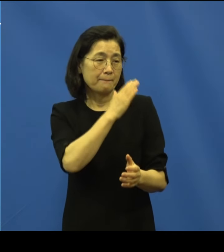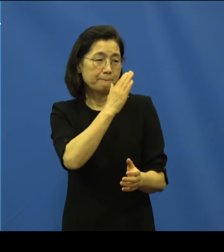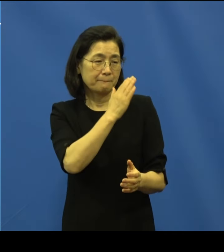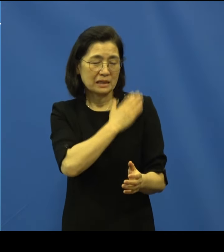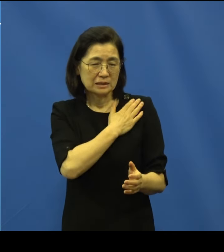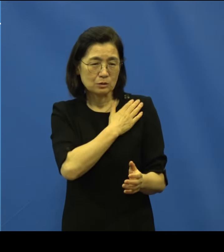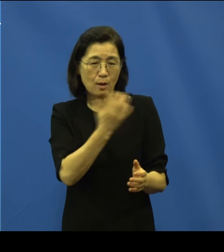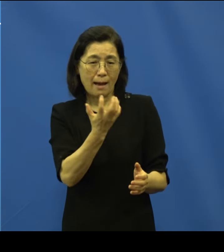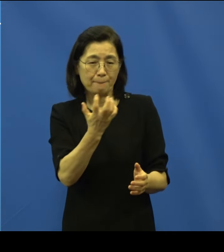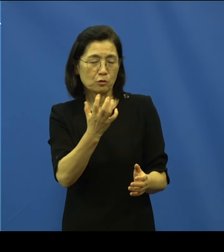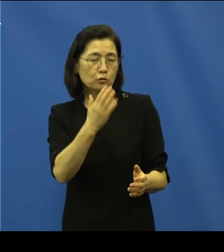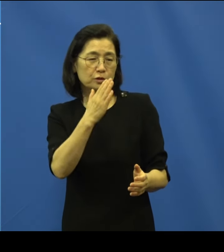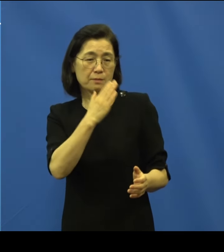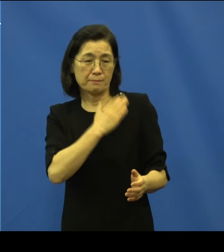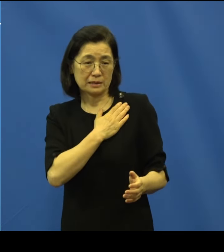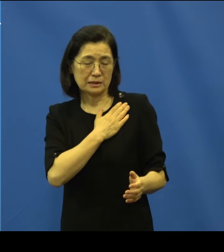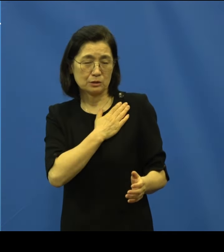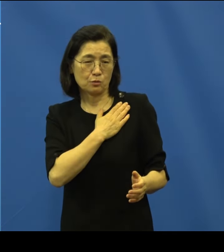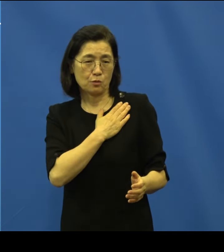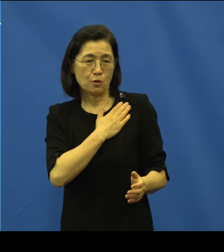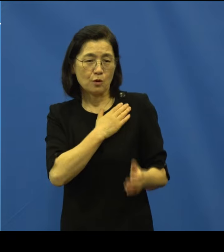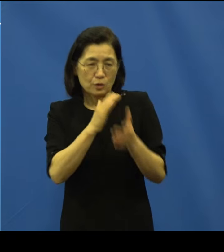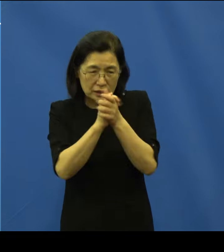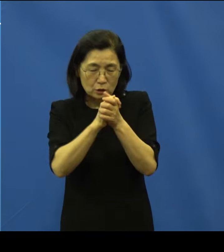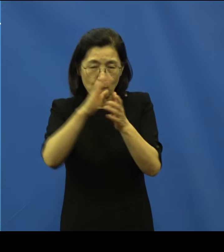그렇다고 여러분 의심하면 안 돼요.